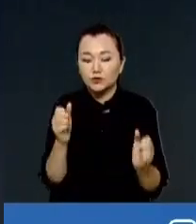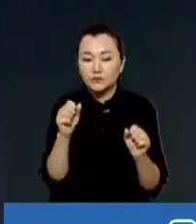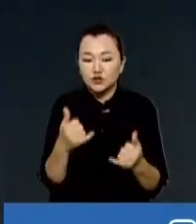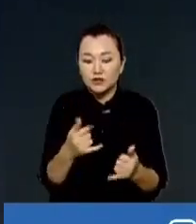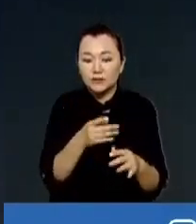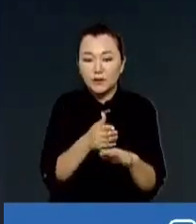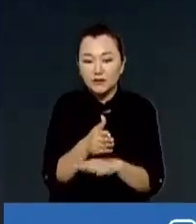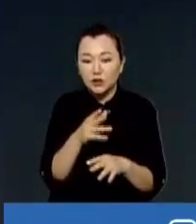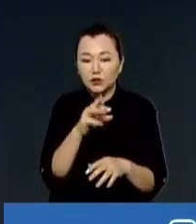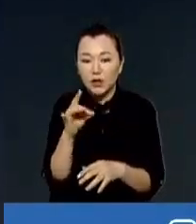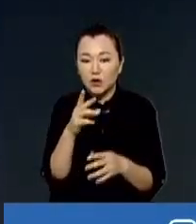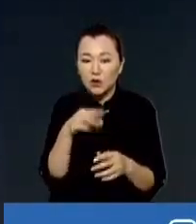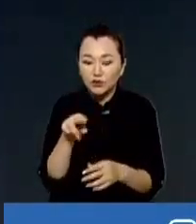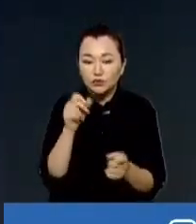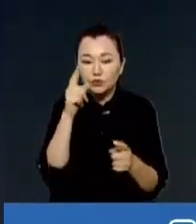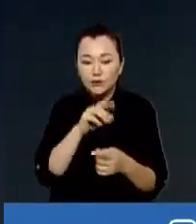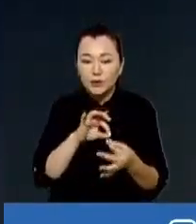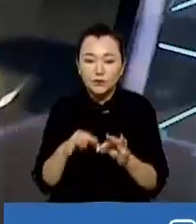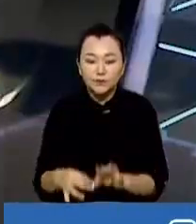сейчас пройтись по qr-коду и узнать подробности